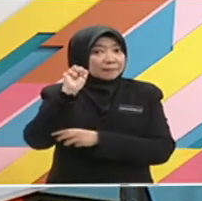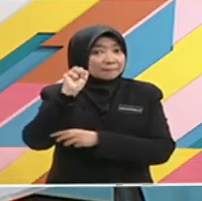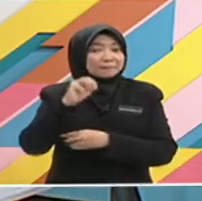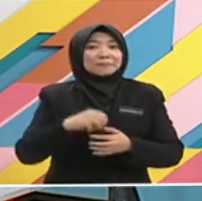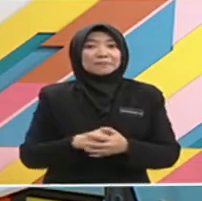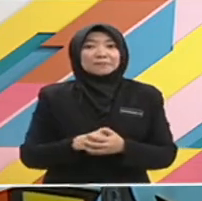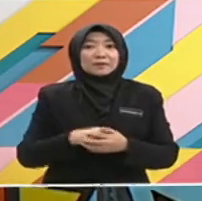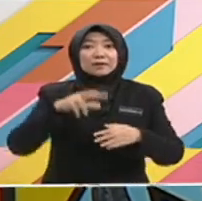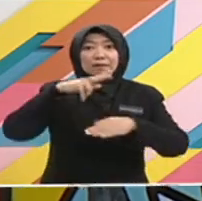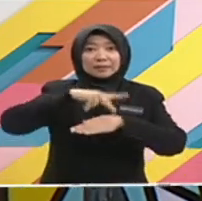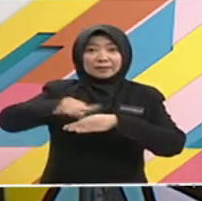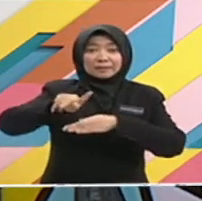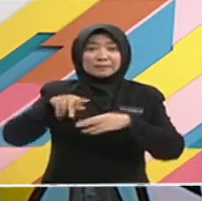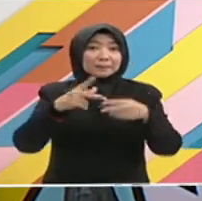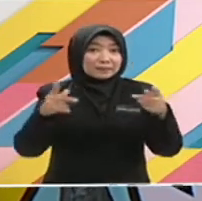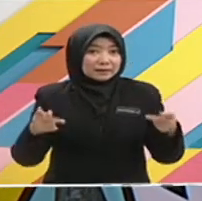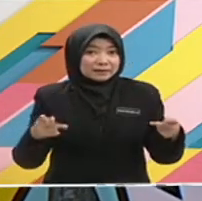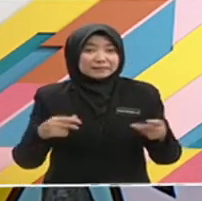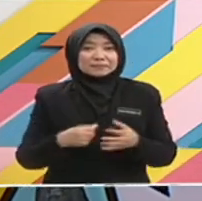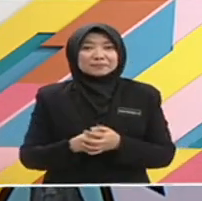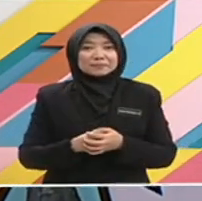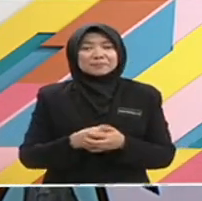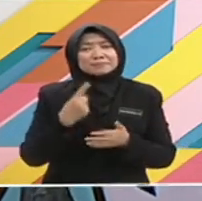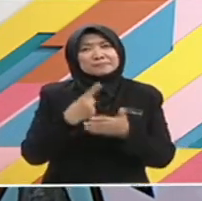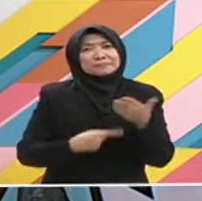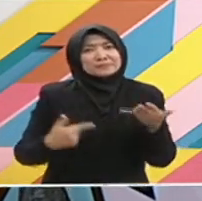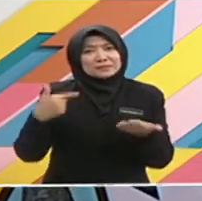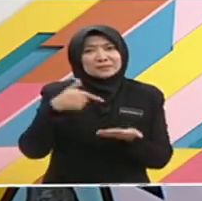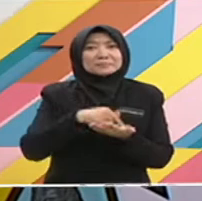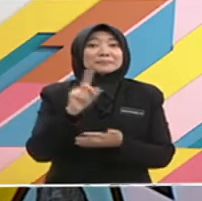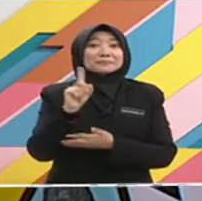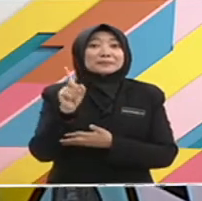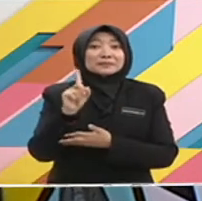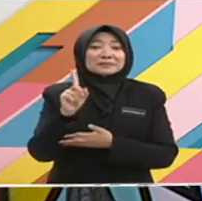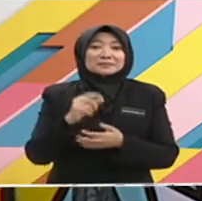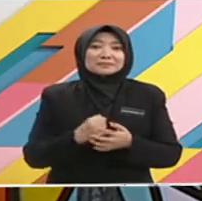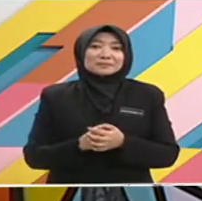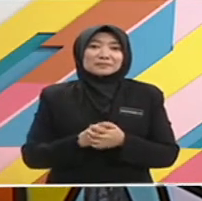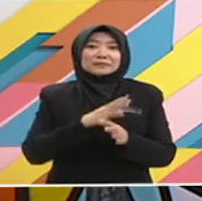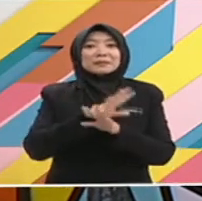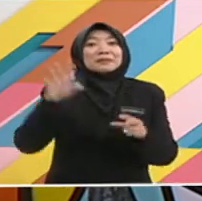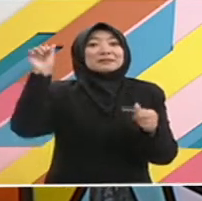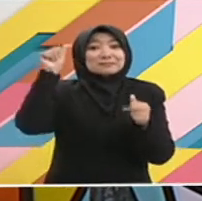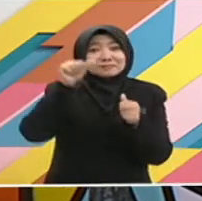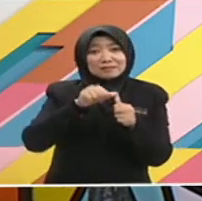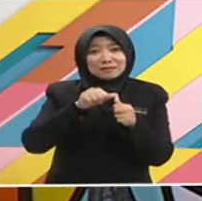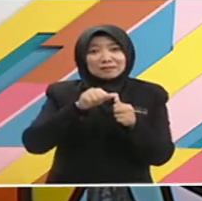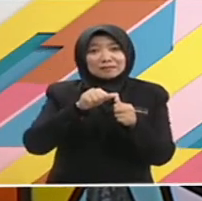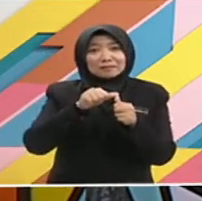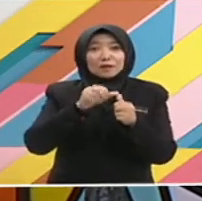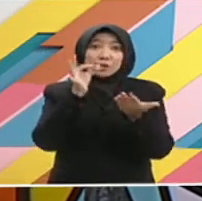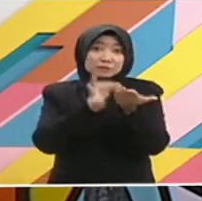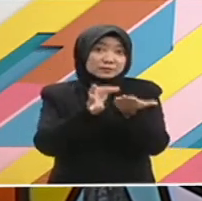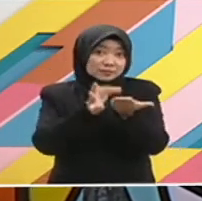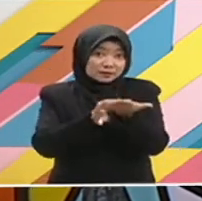kirim kad atau surat dan sebagainya. Apa lagi ya? Di mana lagi? Saya biasa tengok. Tiba-tiba sekarang tak ingat. Tak ingat kan? Dalam duit shilling pun ada